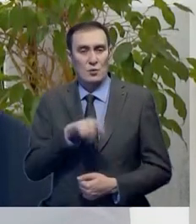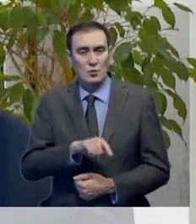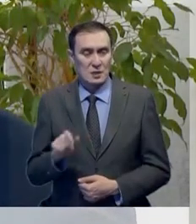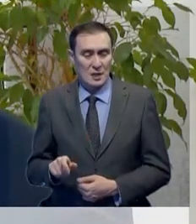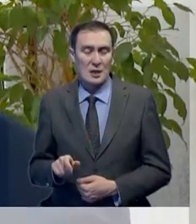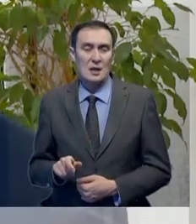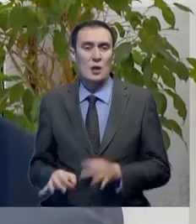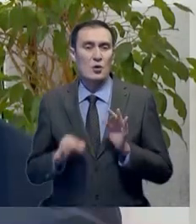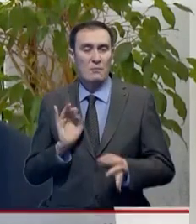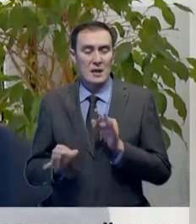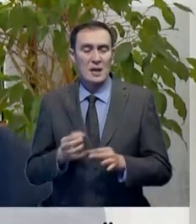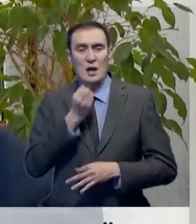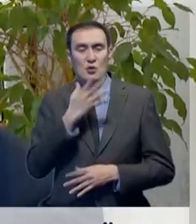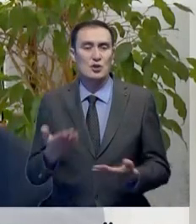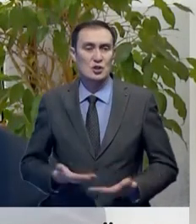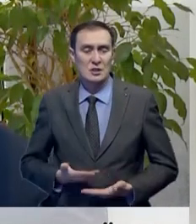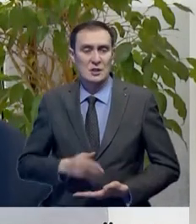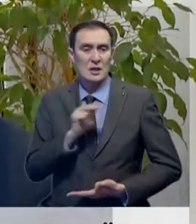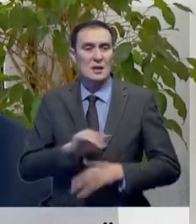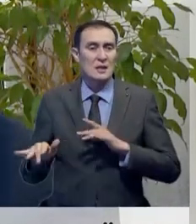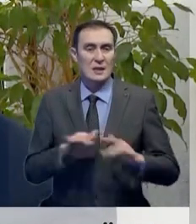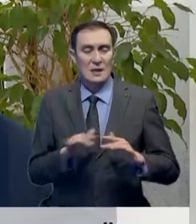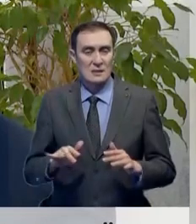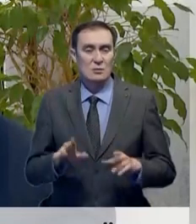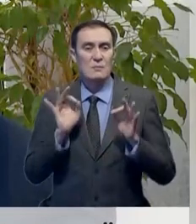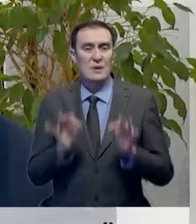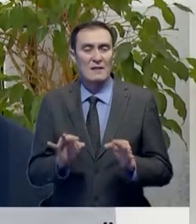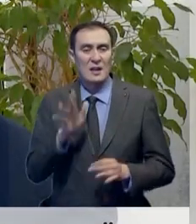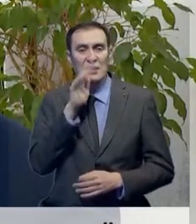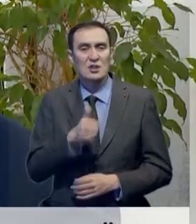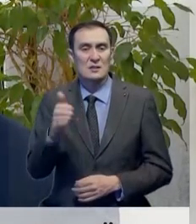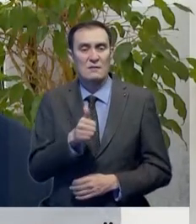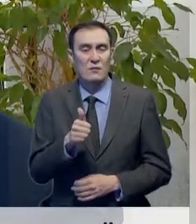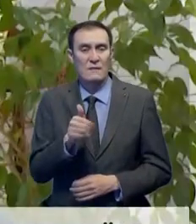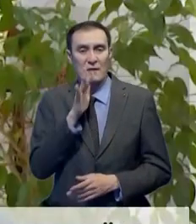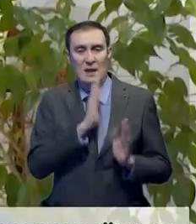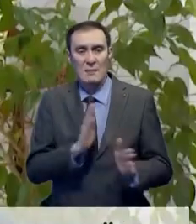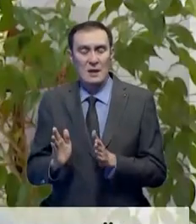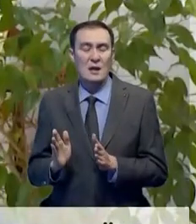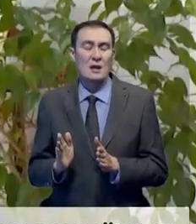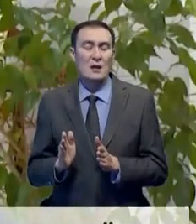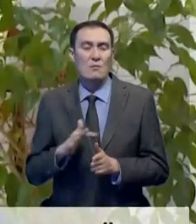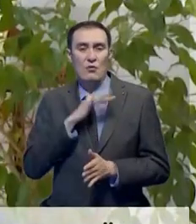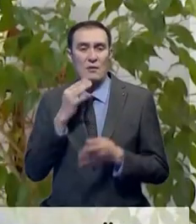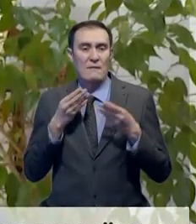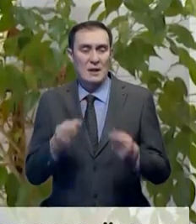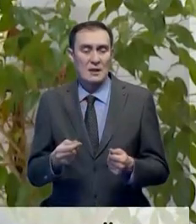для нормальной, хорошей жизнедеятельности, поскольку правильный часовой пояс влияет на многие аспекты, поэтому сегодня